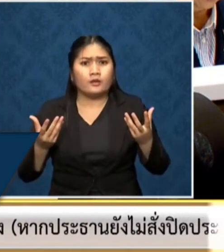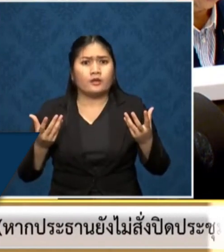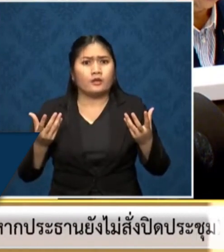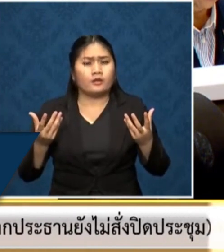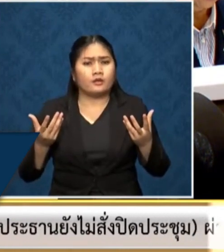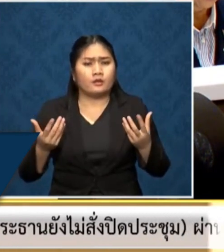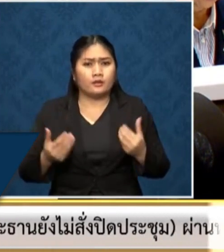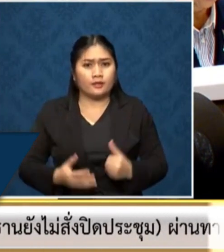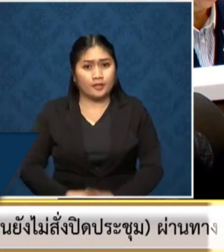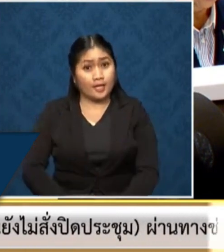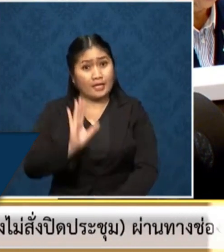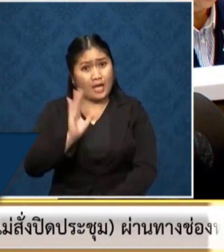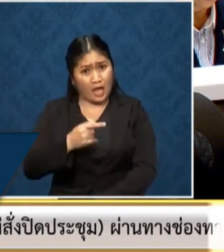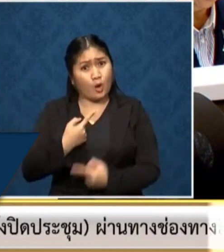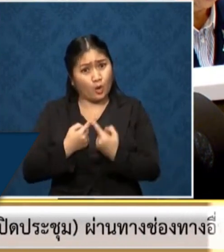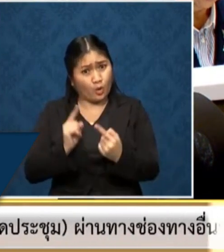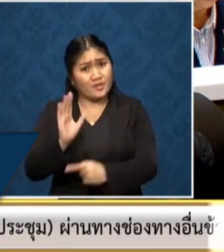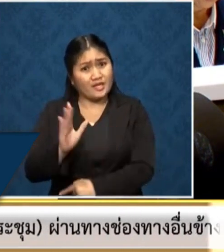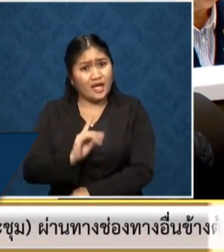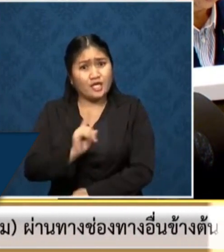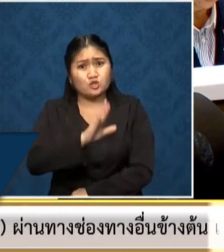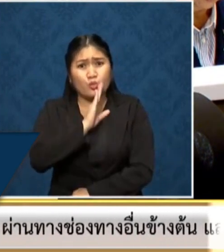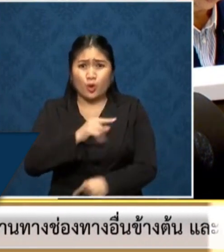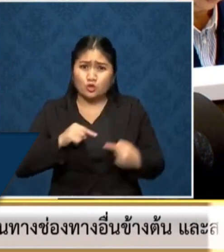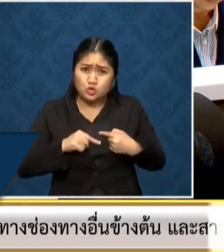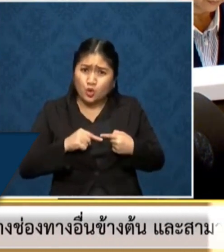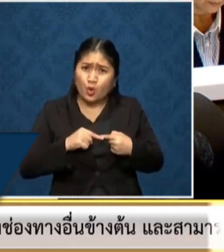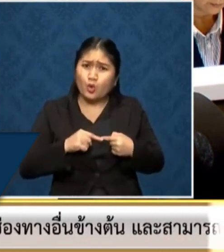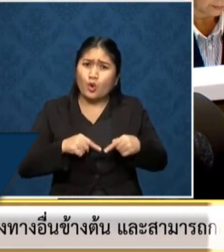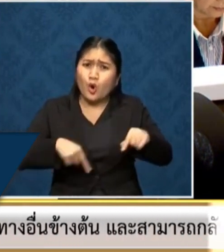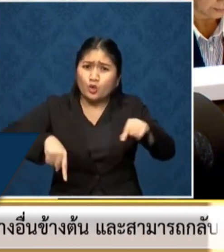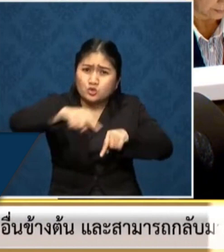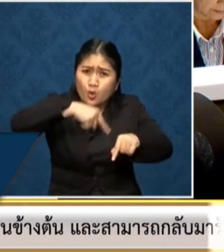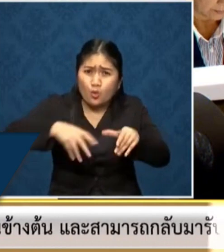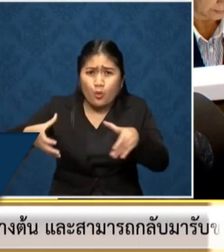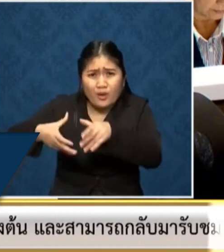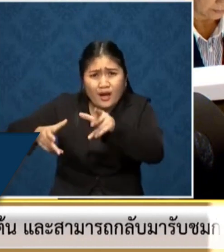อย่างยิ่งและมันไม่อยู่ในขอบเขไป of the่